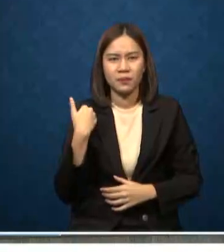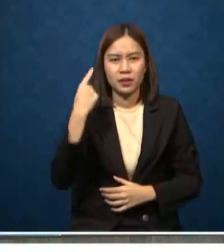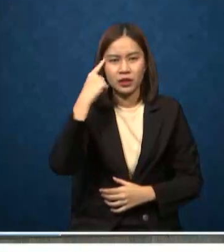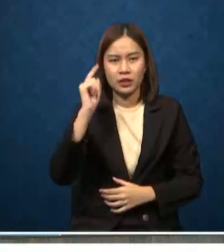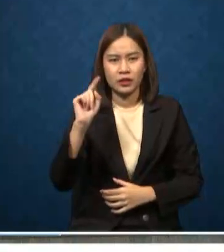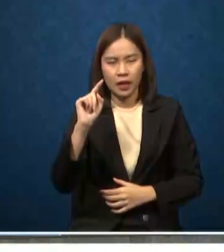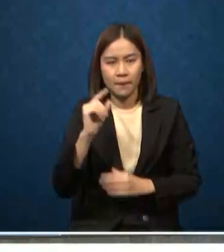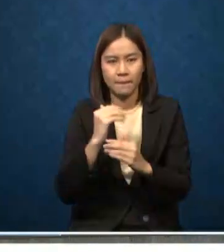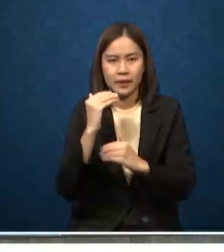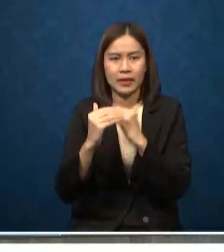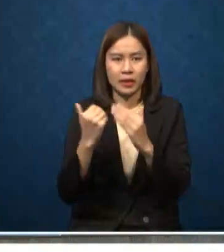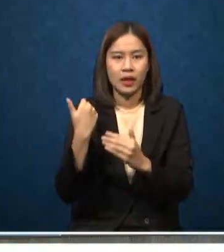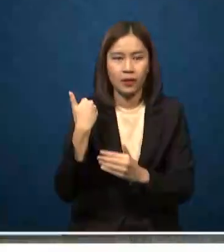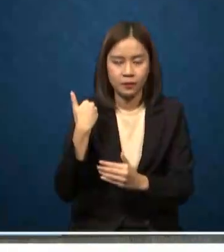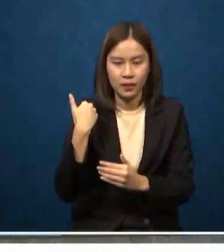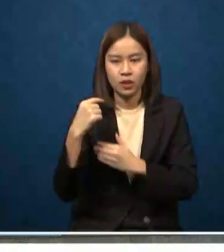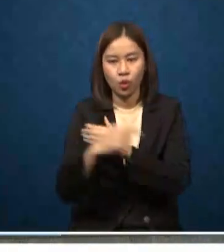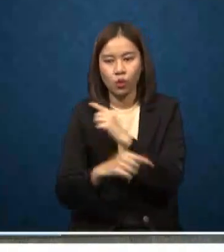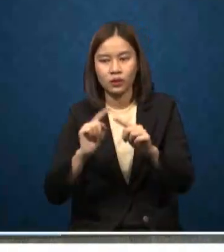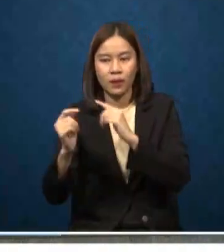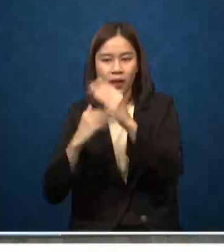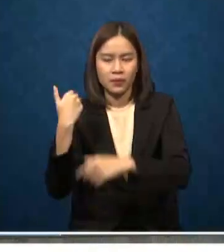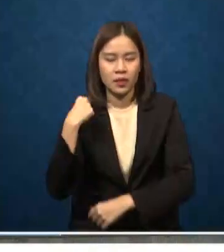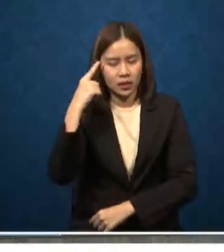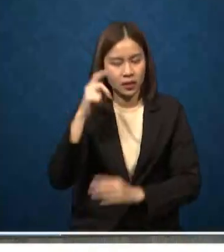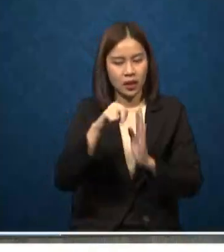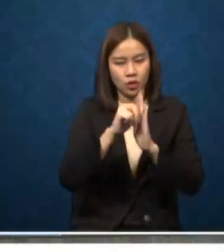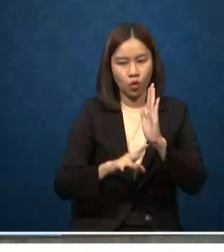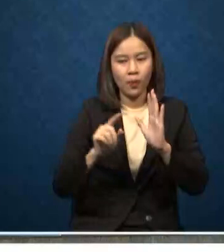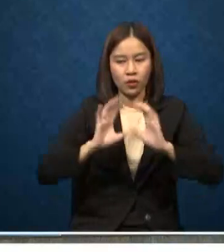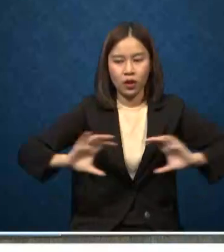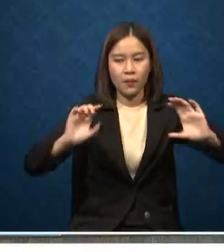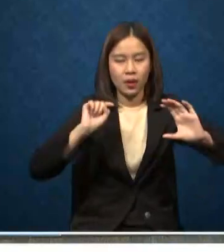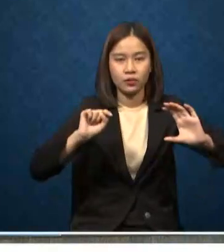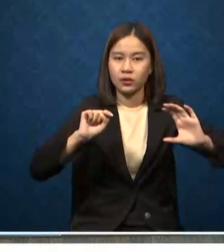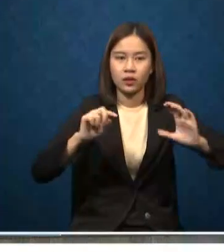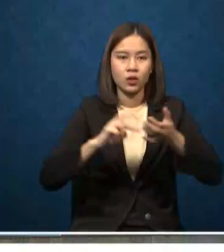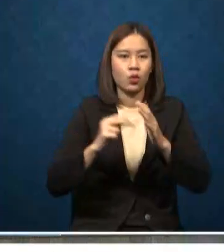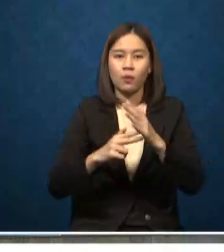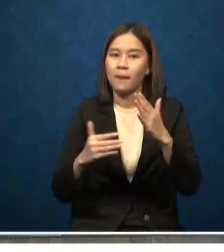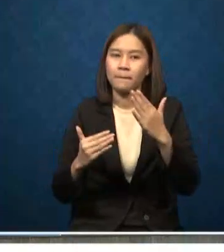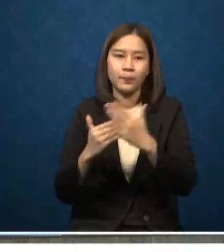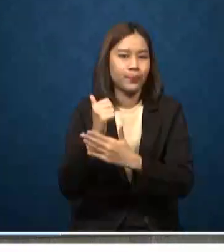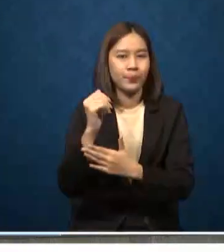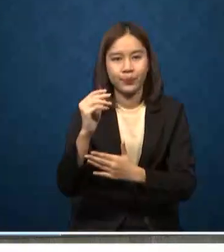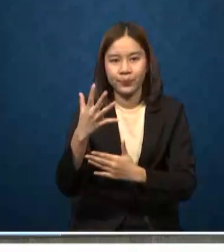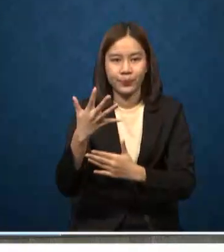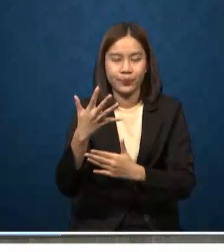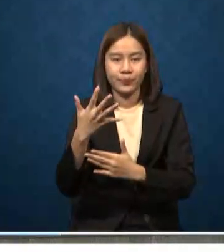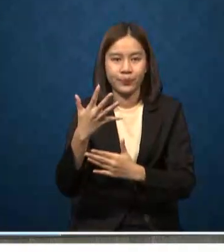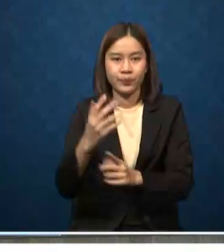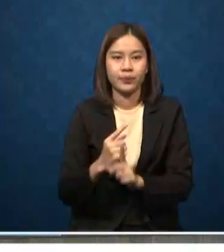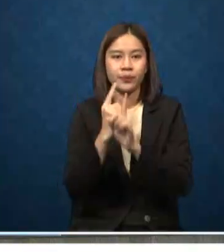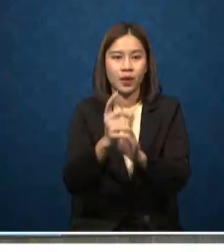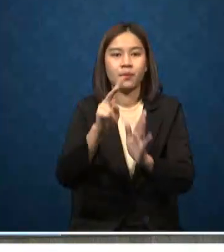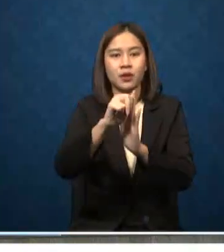สูงขึ้นทำให้เห็นว่านโยบายของรัฐบาลในเรื่องนี้ยังไม่ประสบผลสำเร็จตามนโยบาย